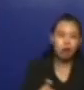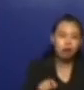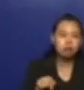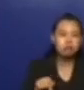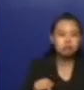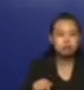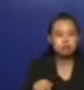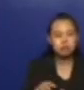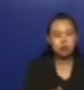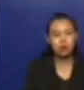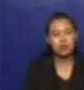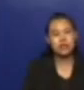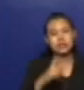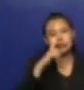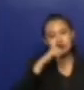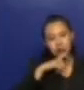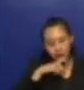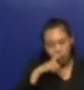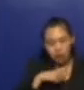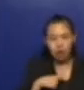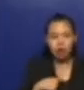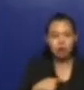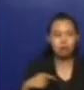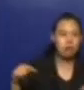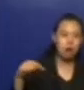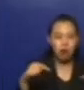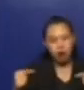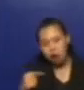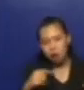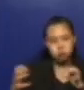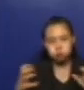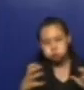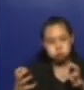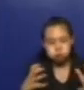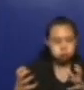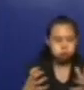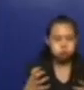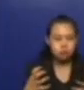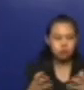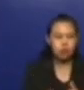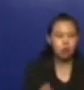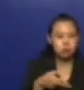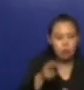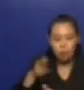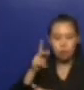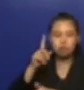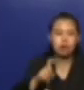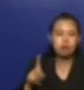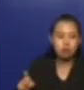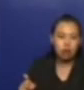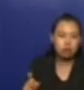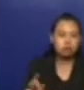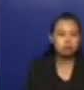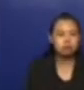การณ์ที่คนไทยกับคนไทยฆ่ากันด้วยไม่เข้าใจเหตุผลไม่ใช่ฆ่ากันด้วยการแย่งชิงทรั